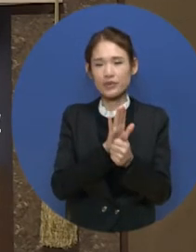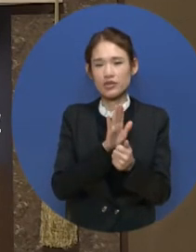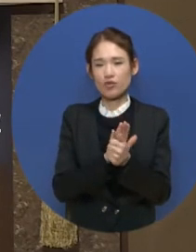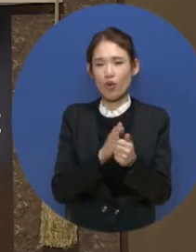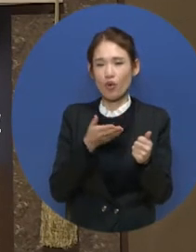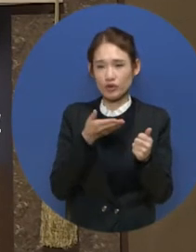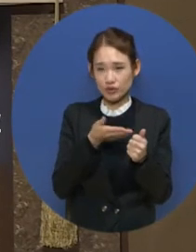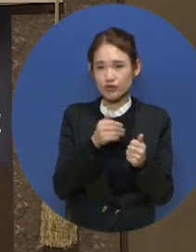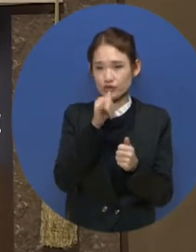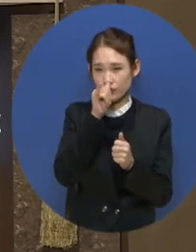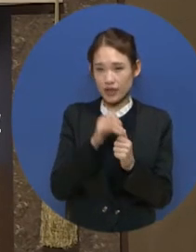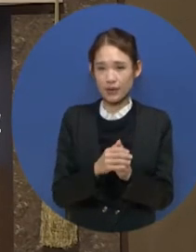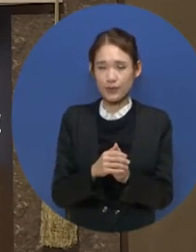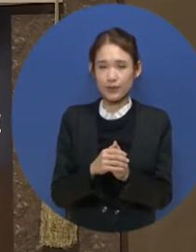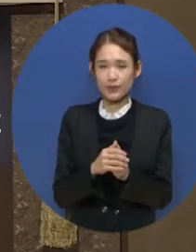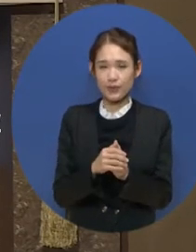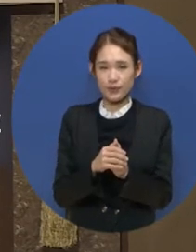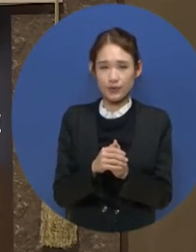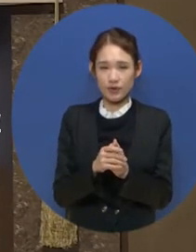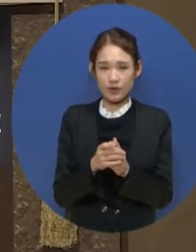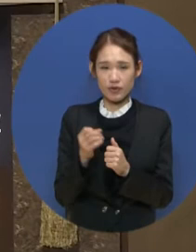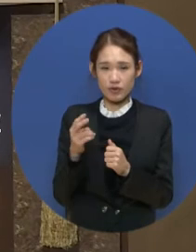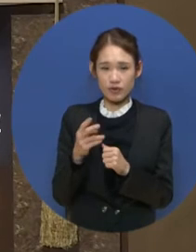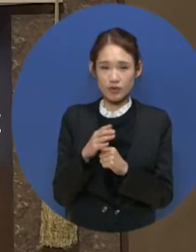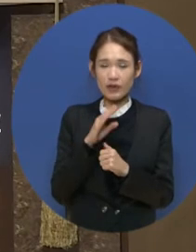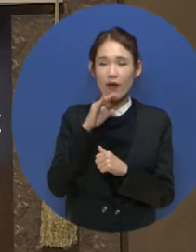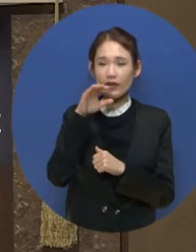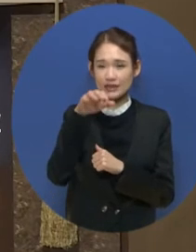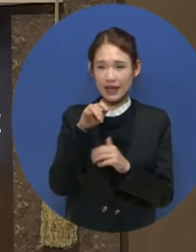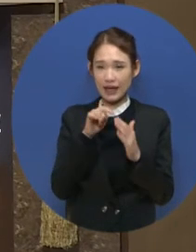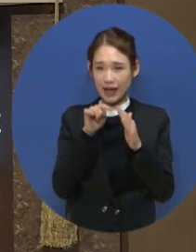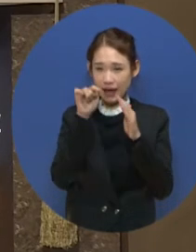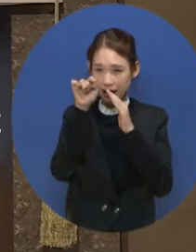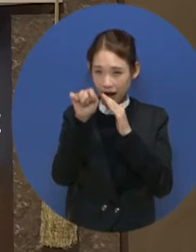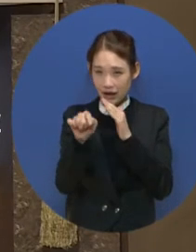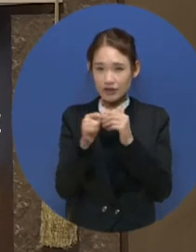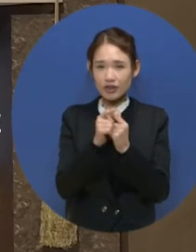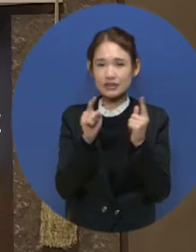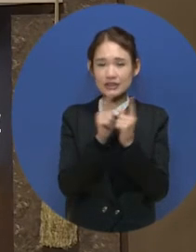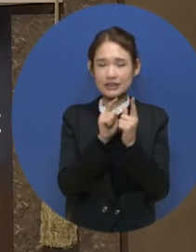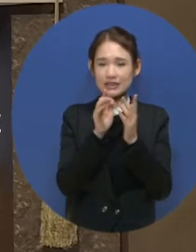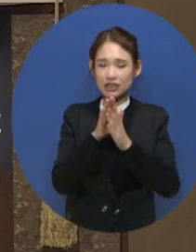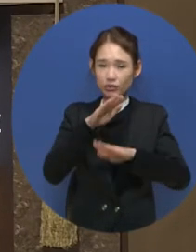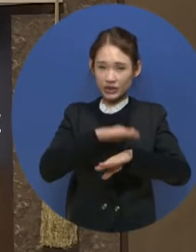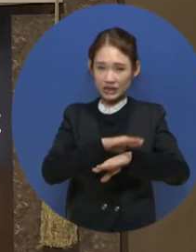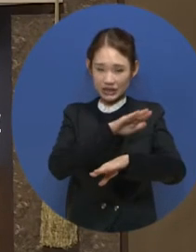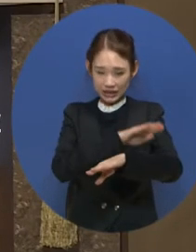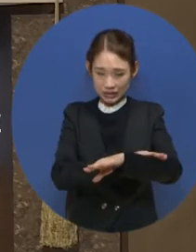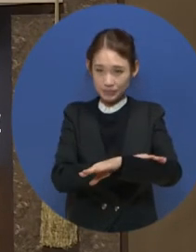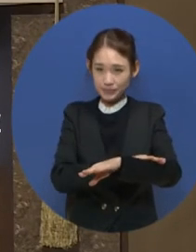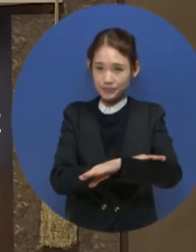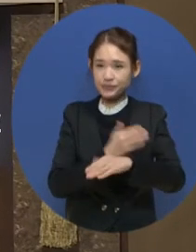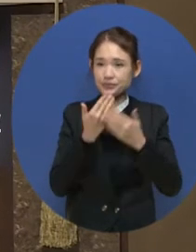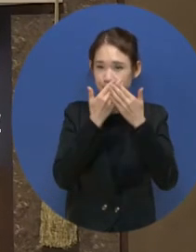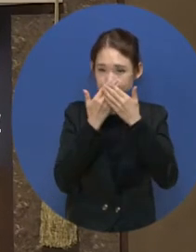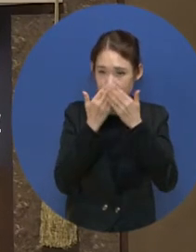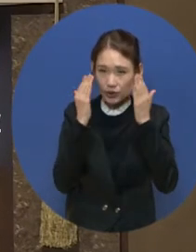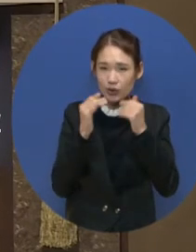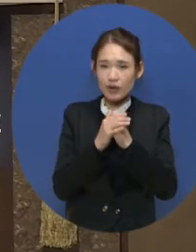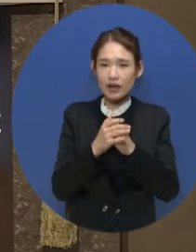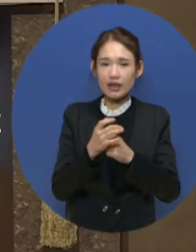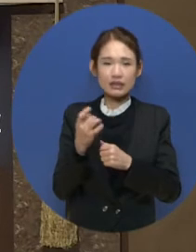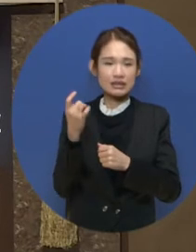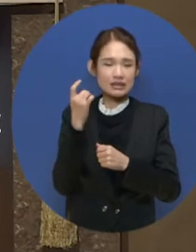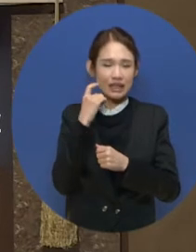파트가 나가 있고 그 다음에 이제 현장에 나가서 실제 실습도 하고 또 취업을 이제 가상으로